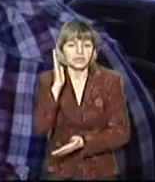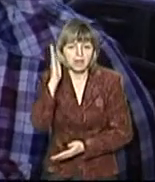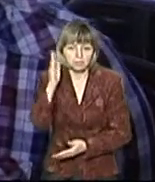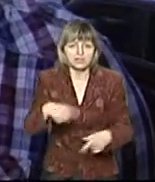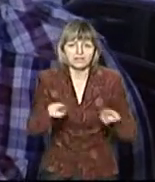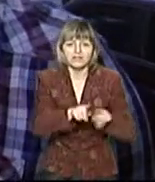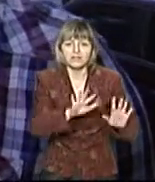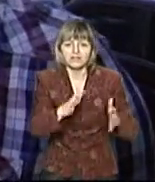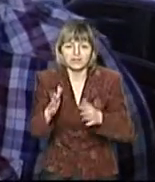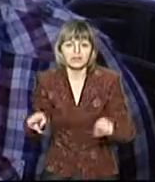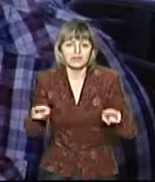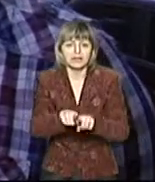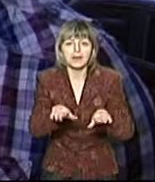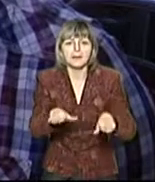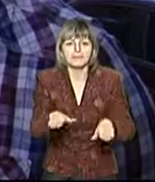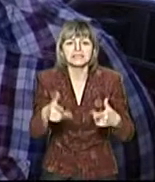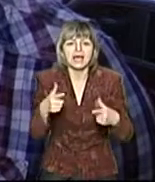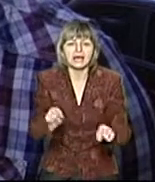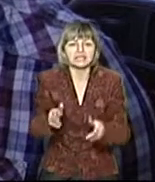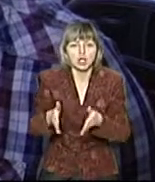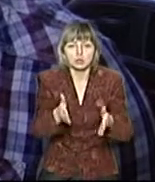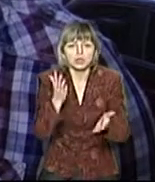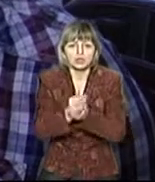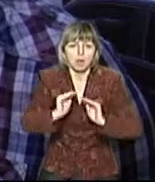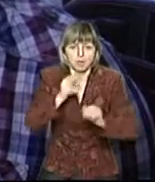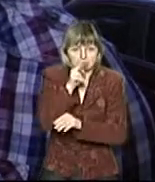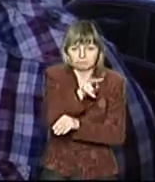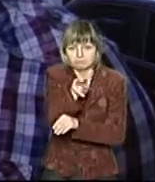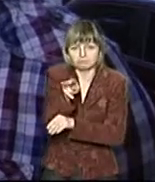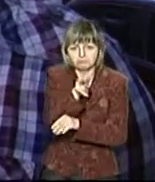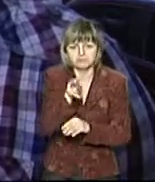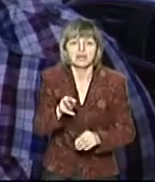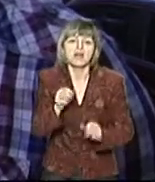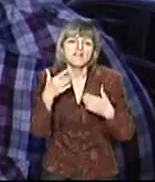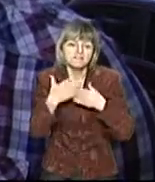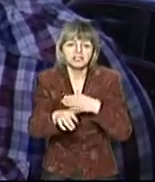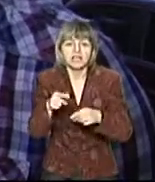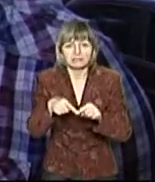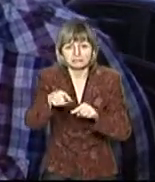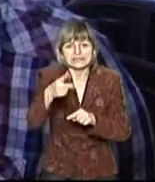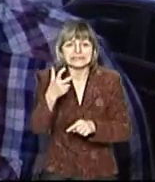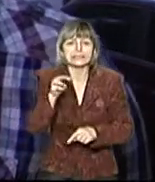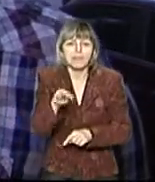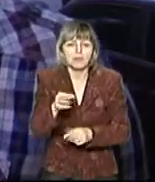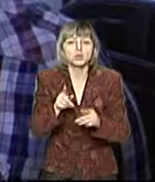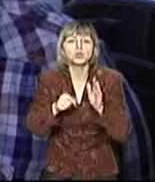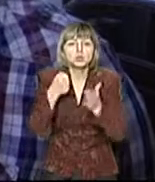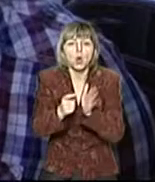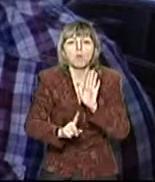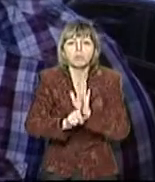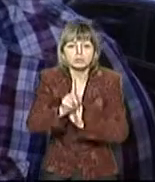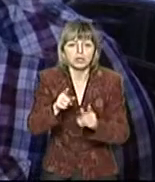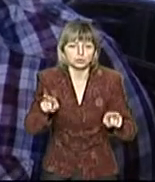таких випадках і у таких місцях, де дорога є з обмеженою оглядовістю або з обмеженою видимістю, вже за 300 метрів до початку